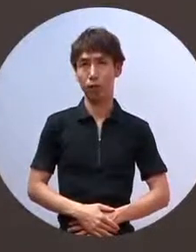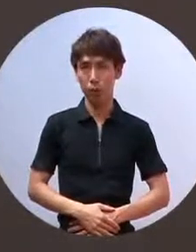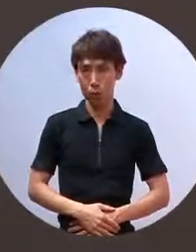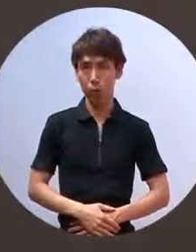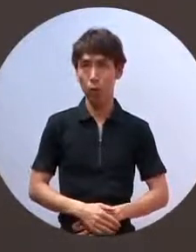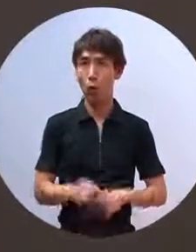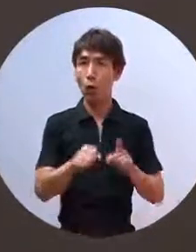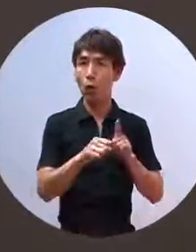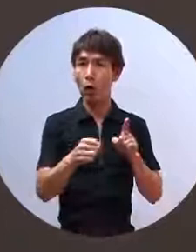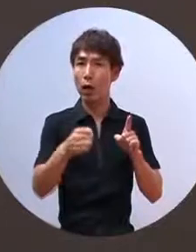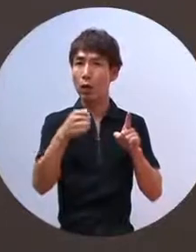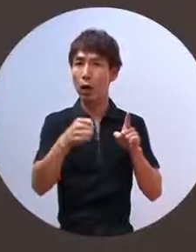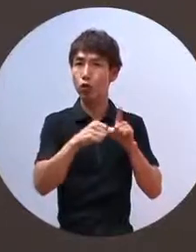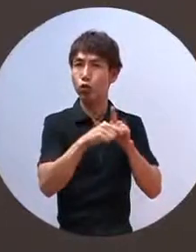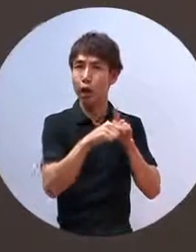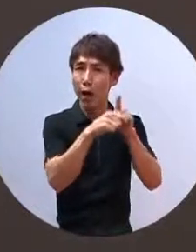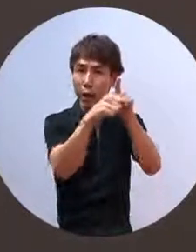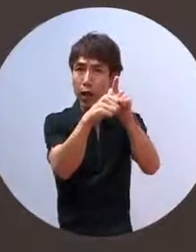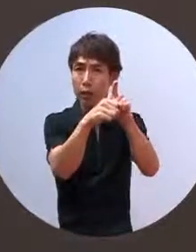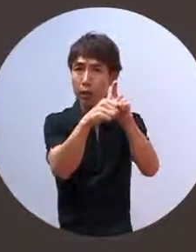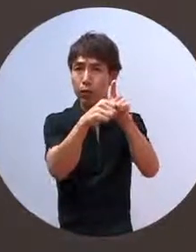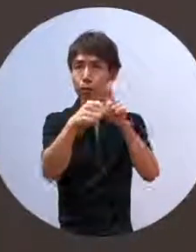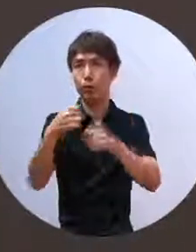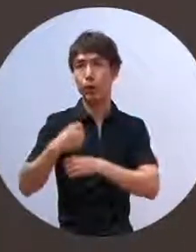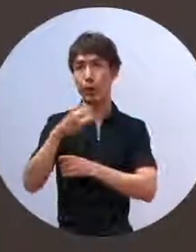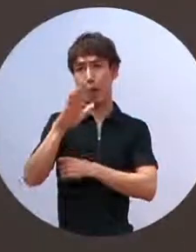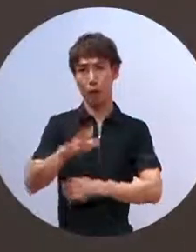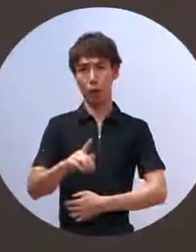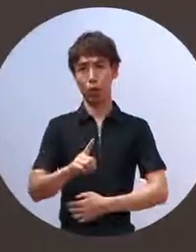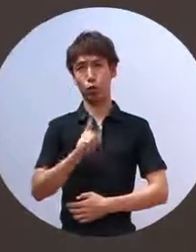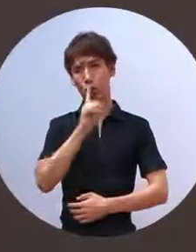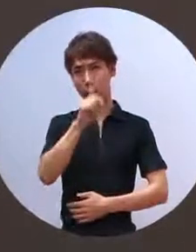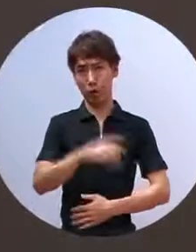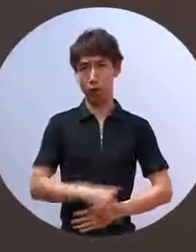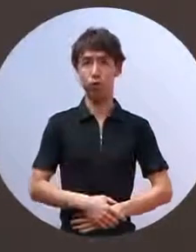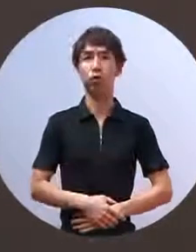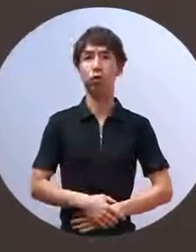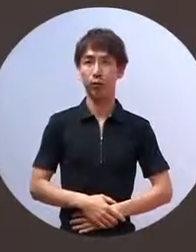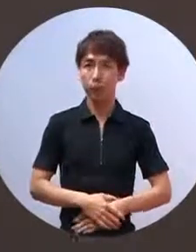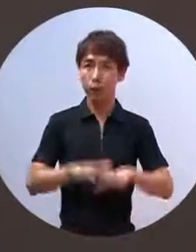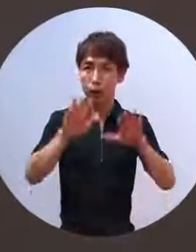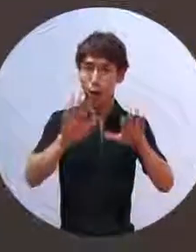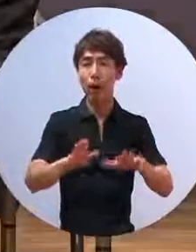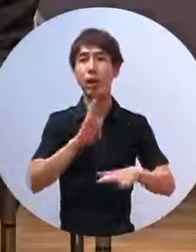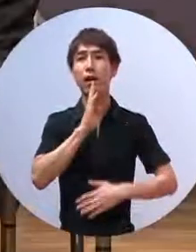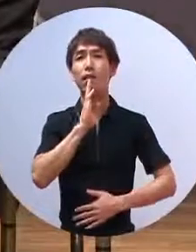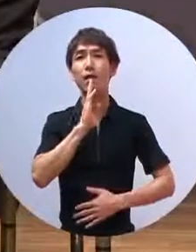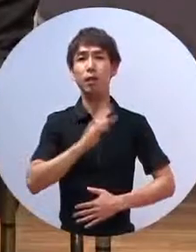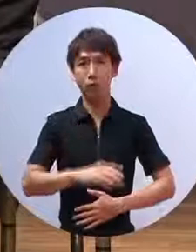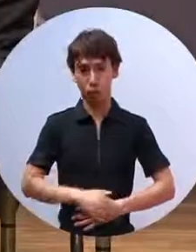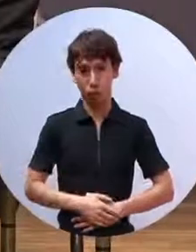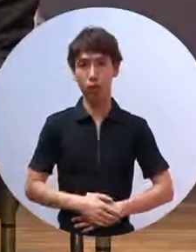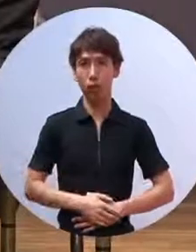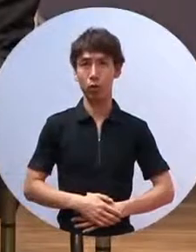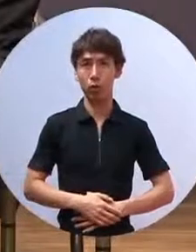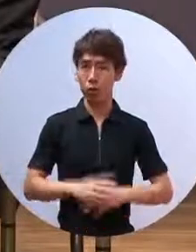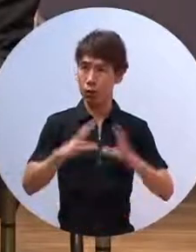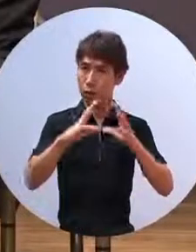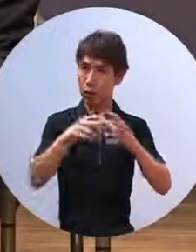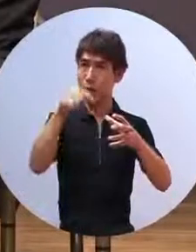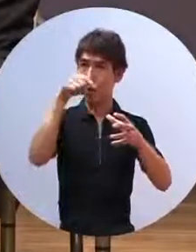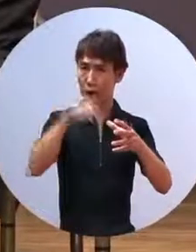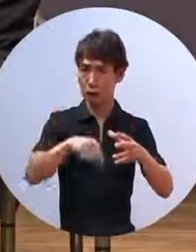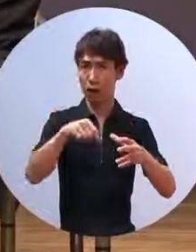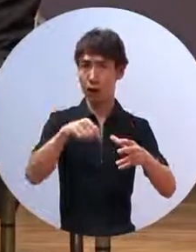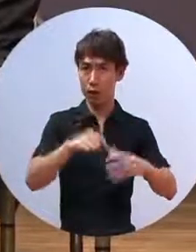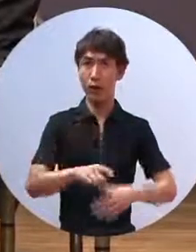の核兵器が存在したと言われています。今、現実において、